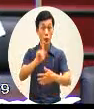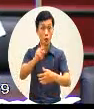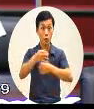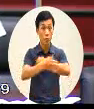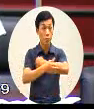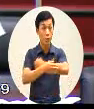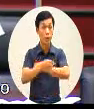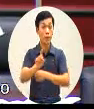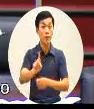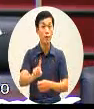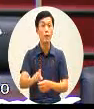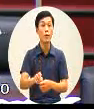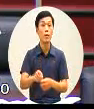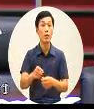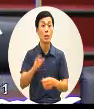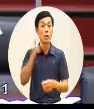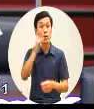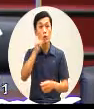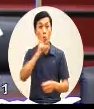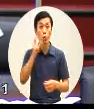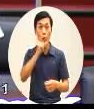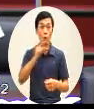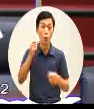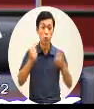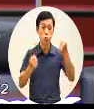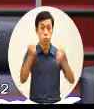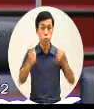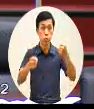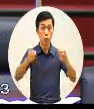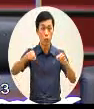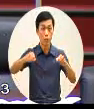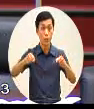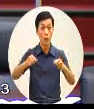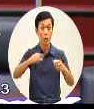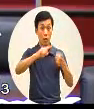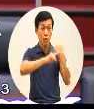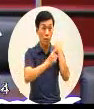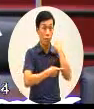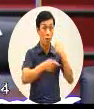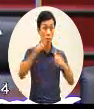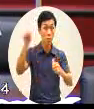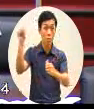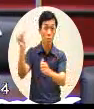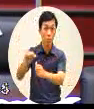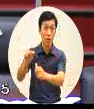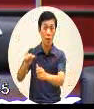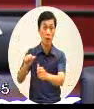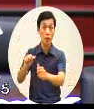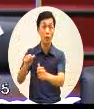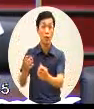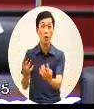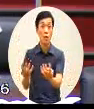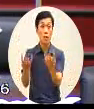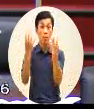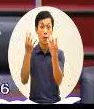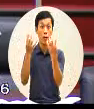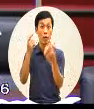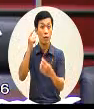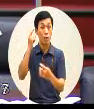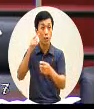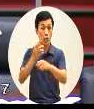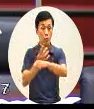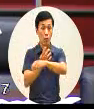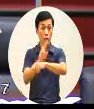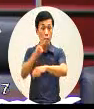工啊，酒驾啦，酒驾被法院啊判决啊，服劳役360小时